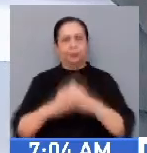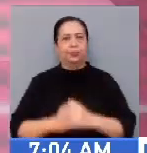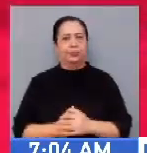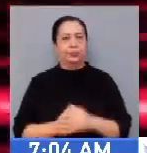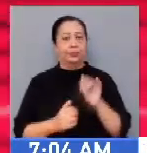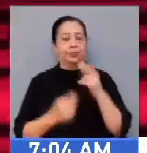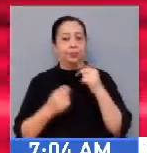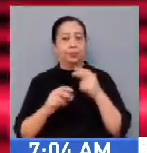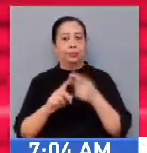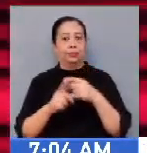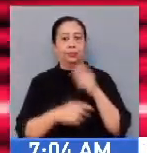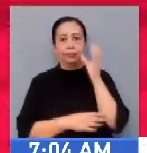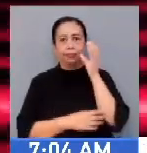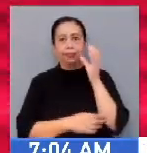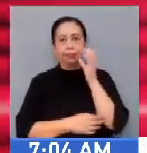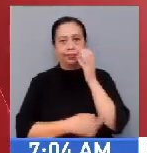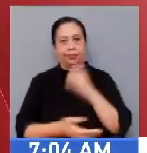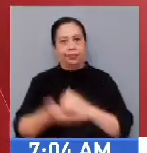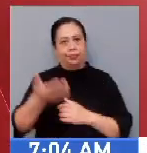Corinne Katibayan.